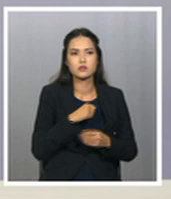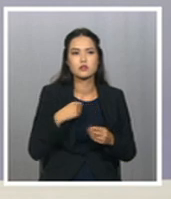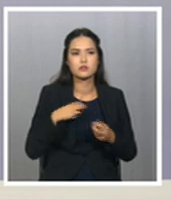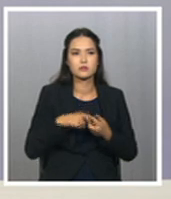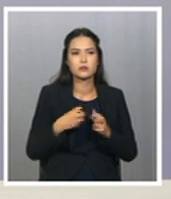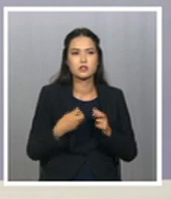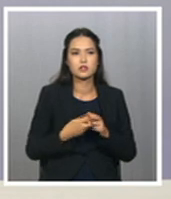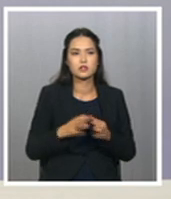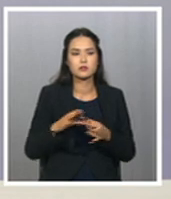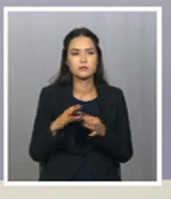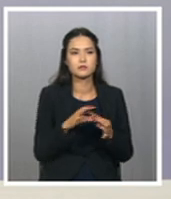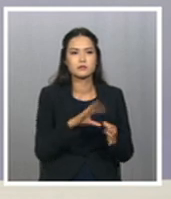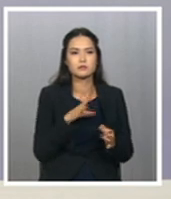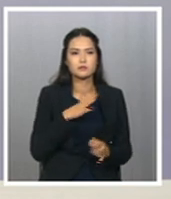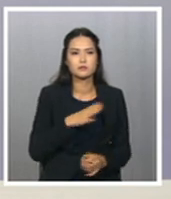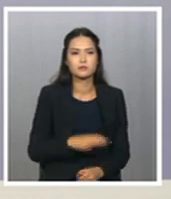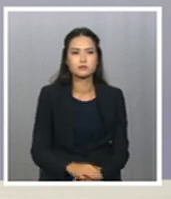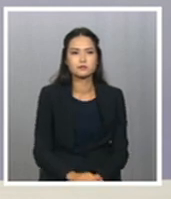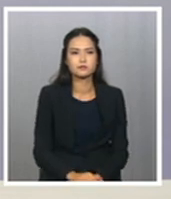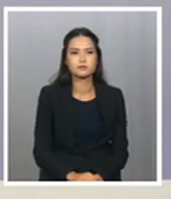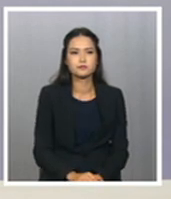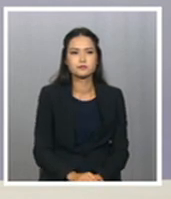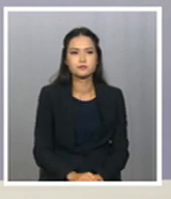мәселелермен байланыстырдыңыздар.